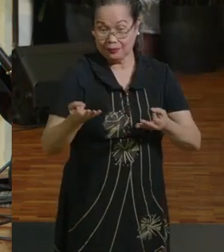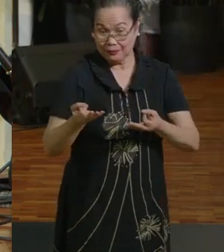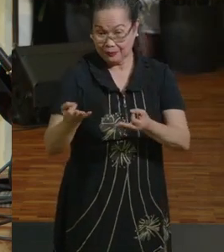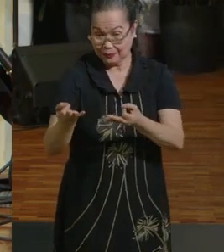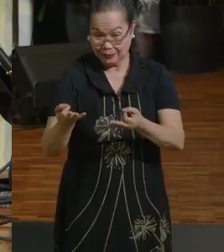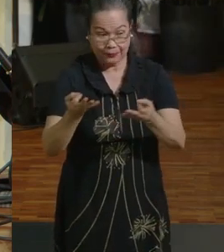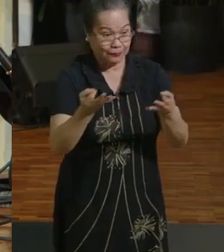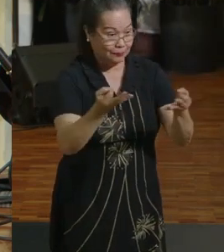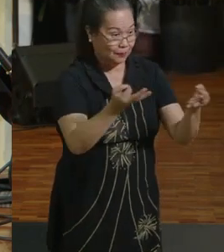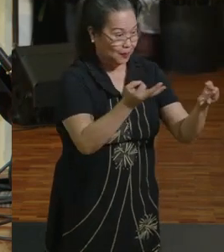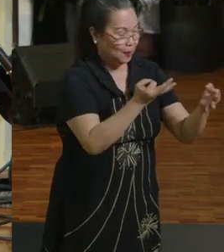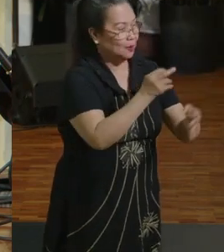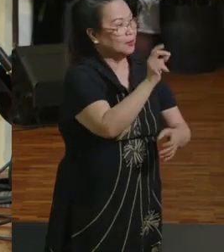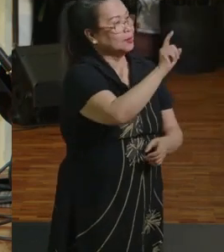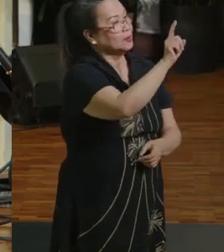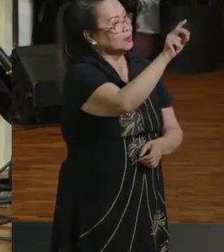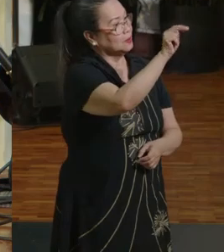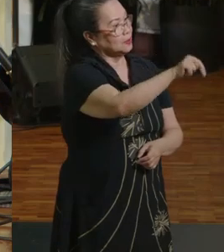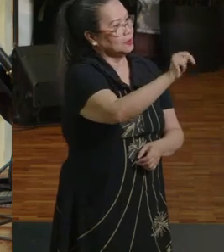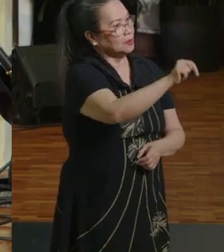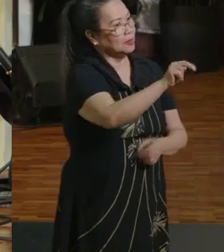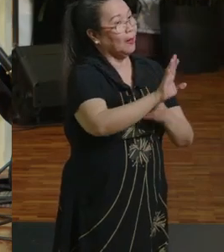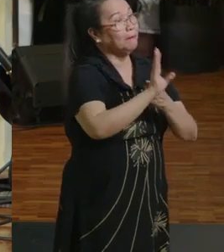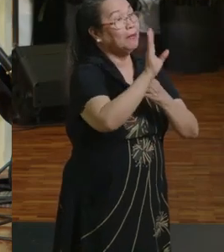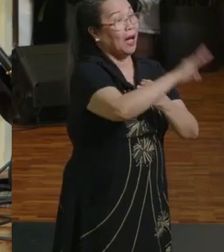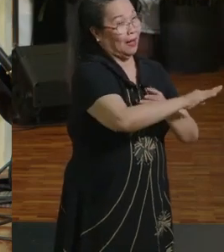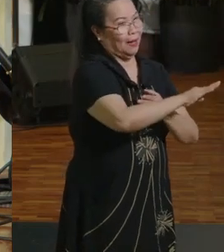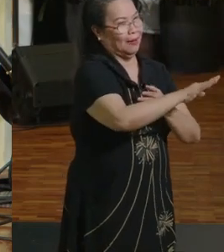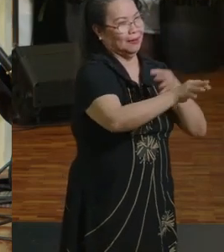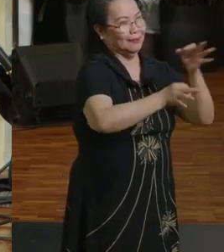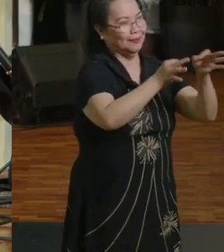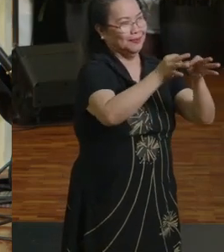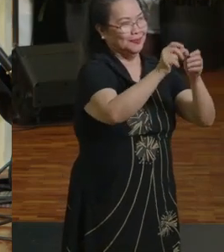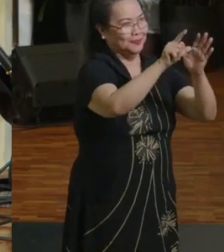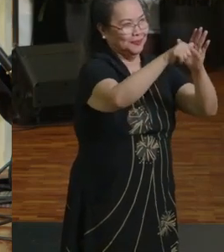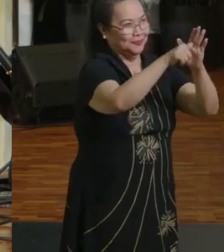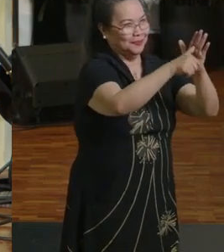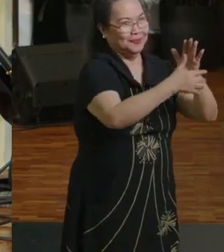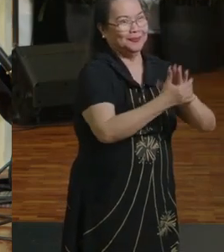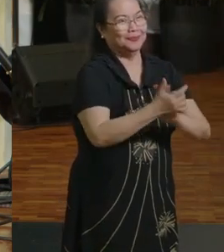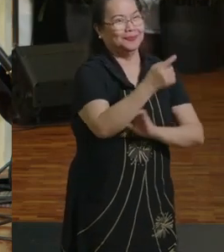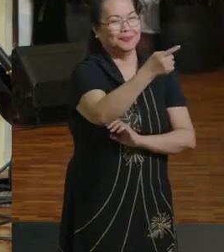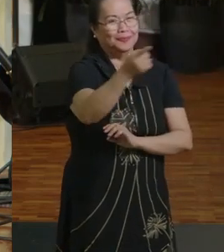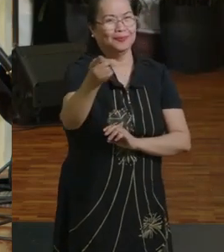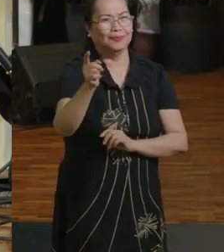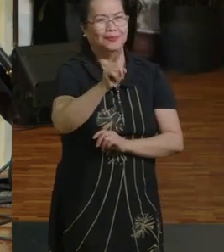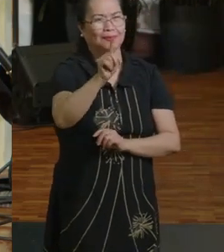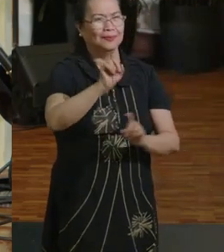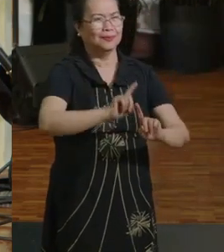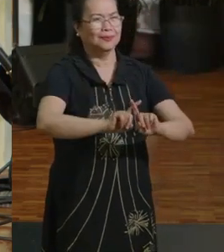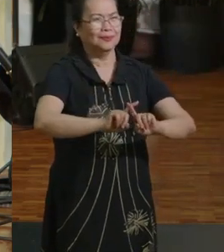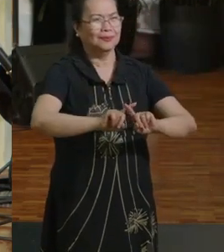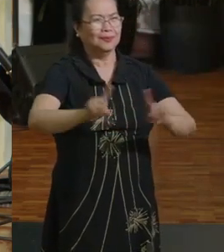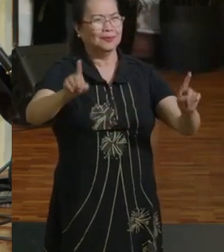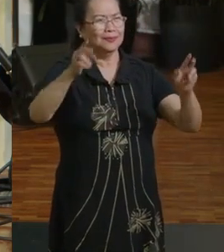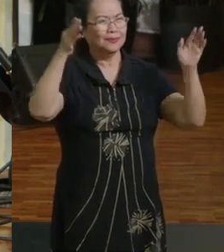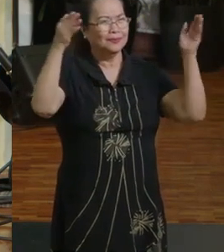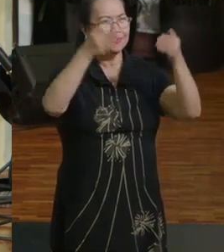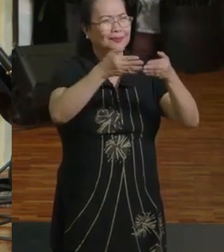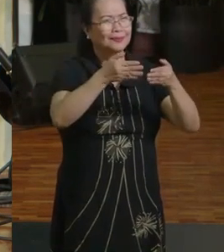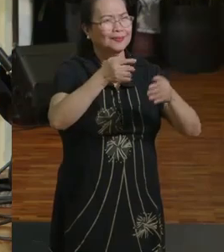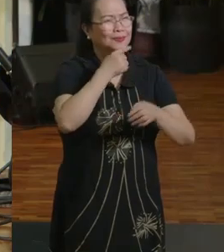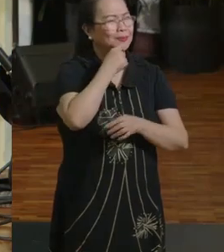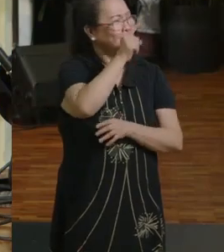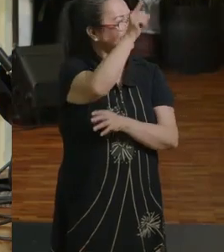means. Mamaya po babalikan natin yon. Kakaibang pagmamalasakit ang pinakita ng